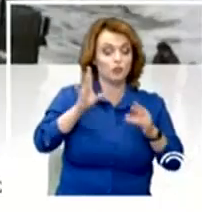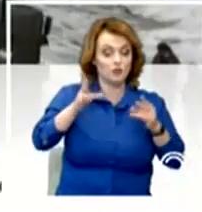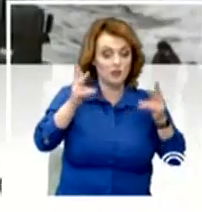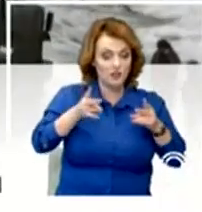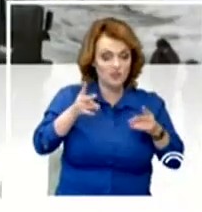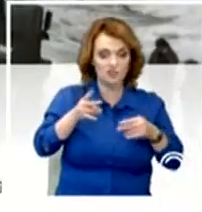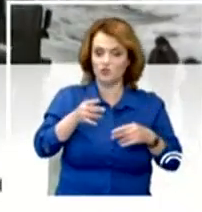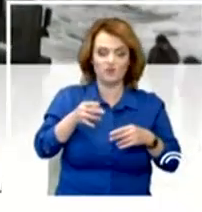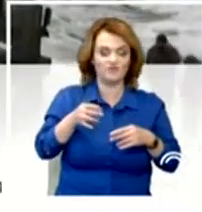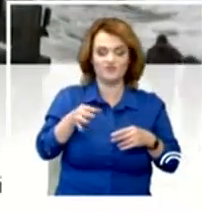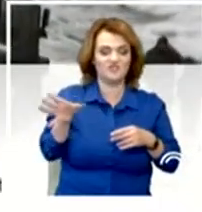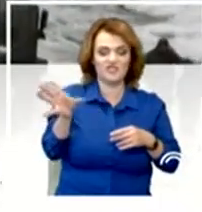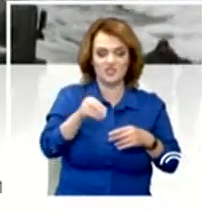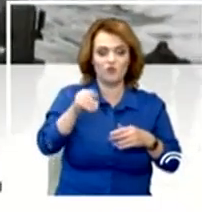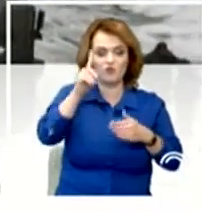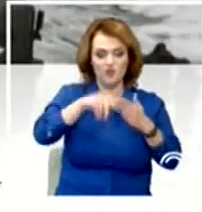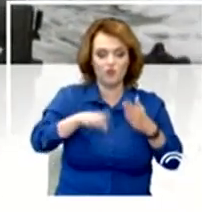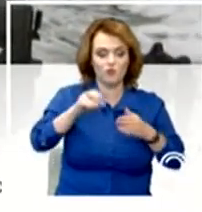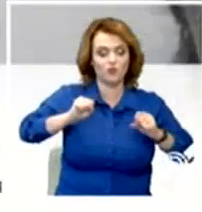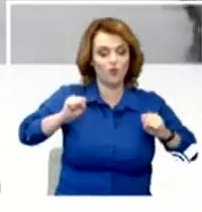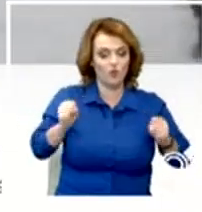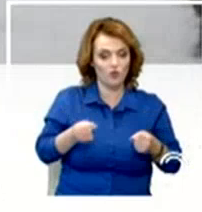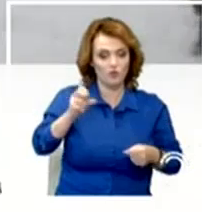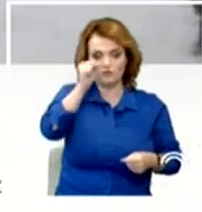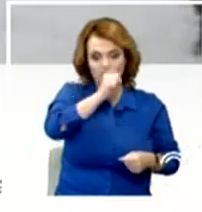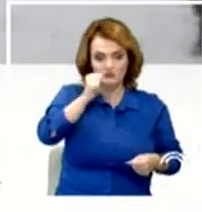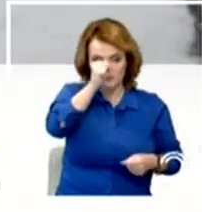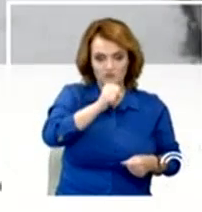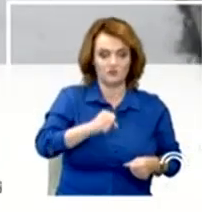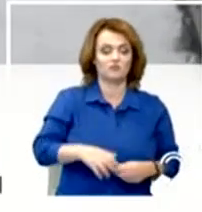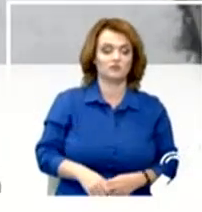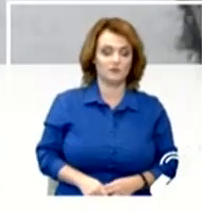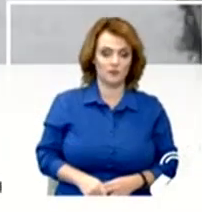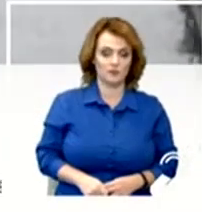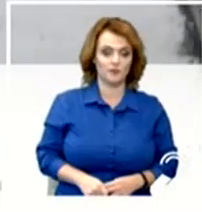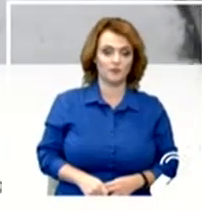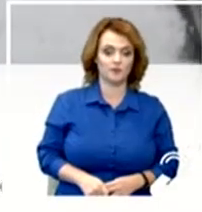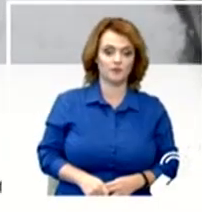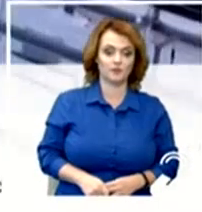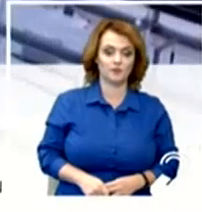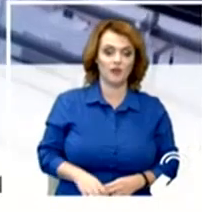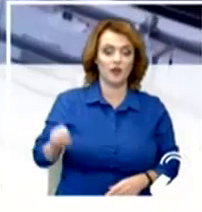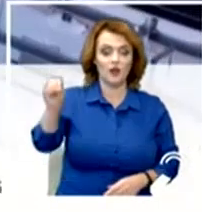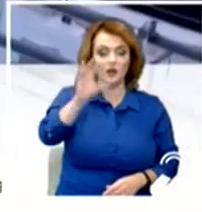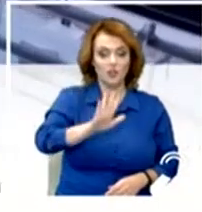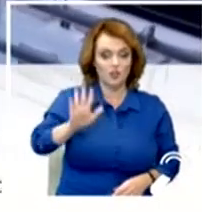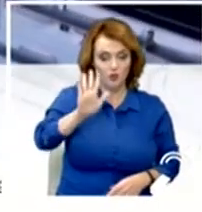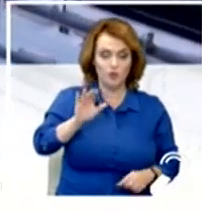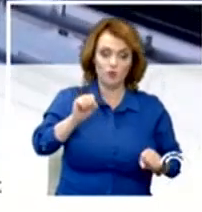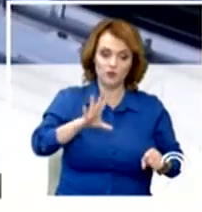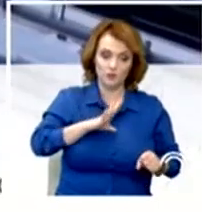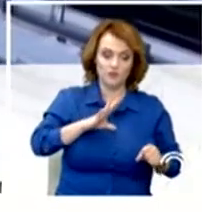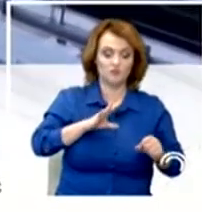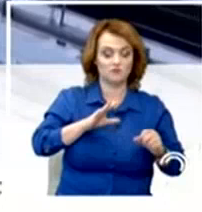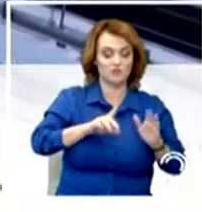Centrul European pentru Prognoza Vremii par să confirme temerile politicienilor și ale populației. Europa s-ar putea confrunta cu un